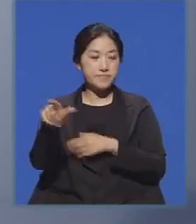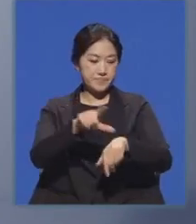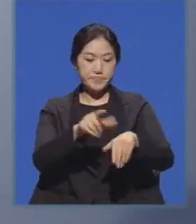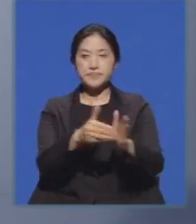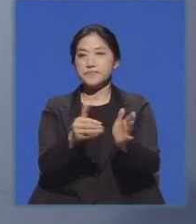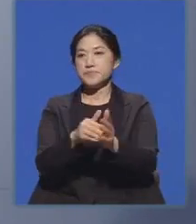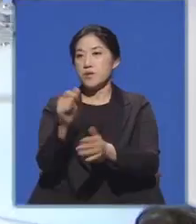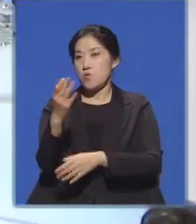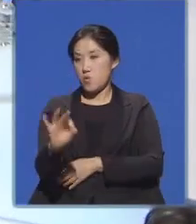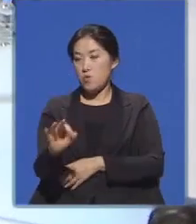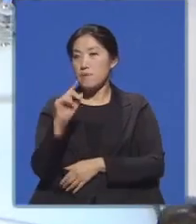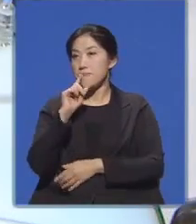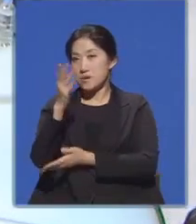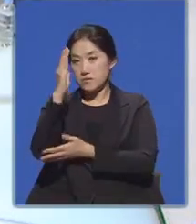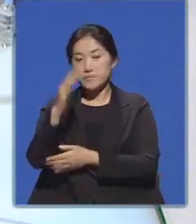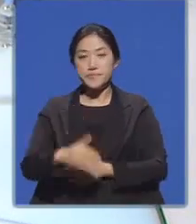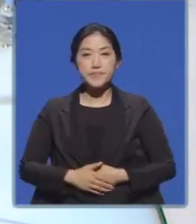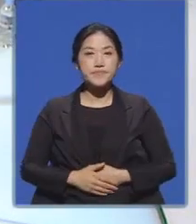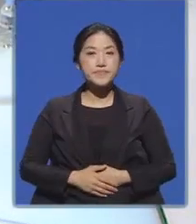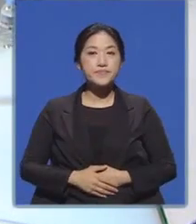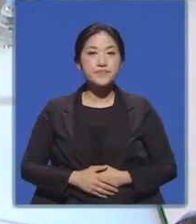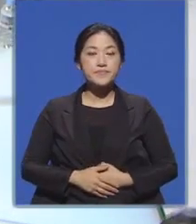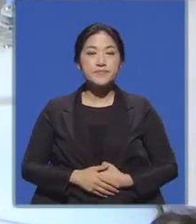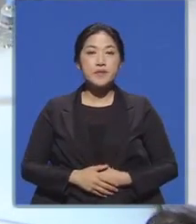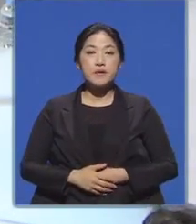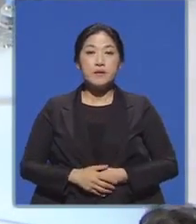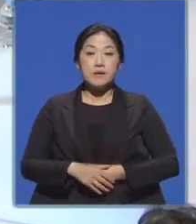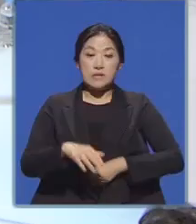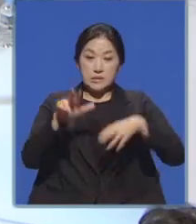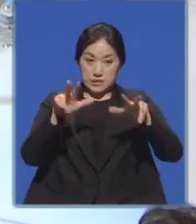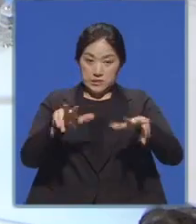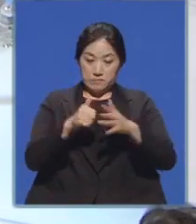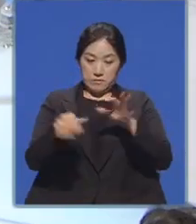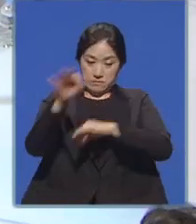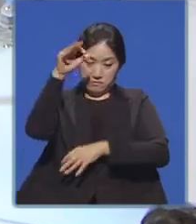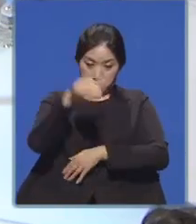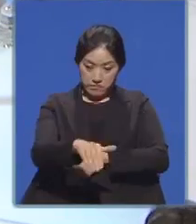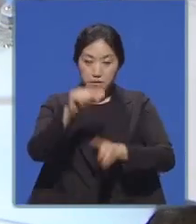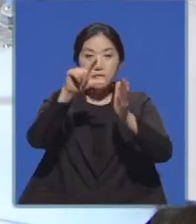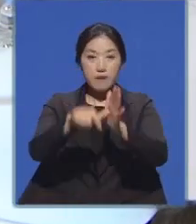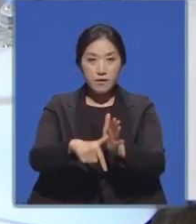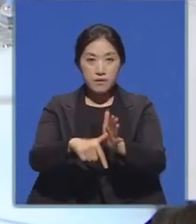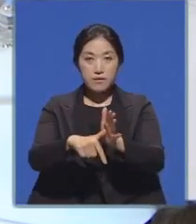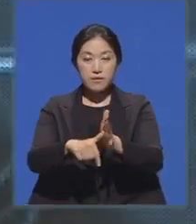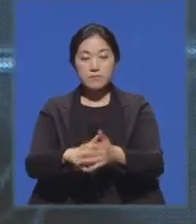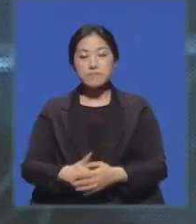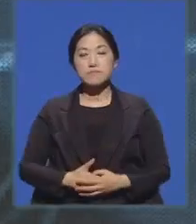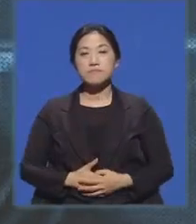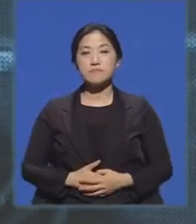좋습니다. 홍준표 후보 말씀하시죠. 지금처럼 불황기에는